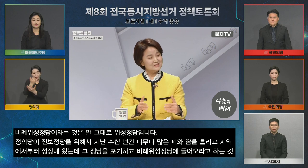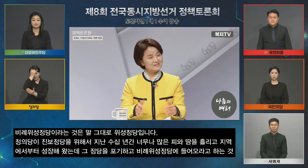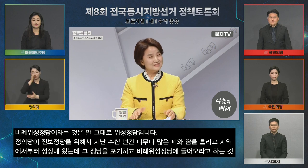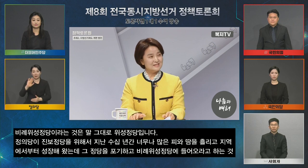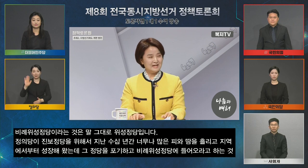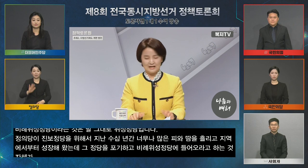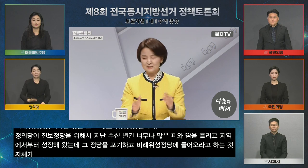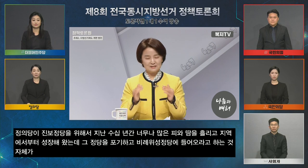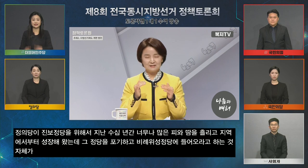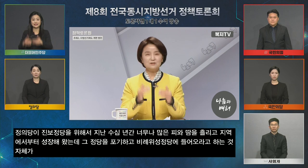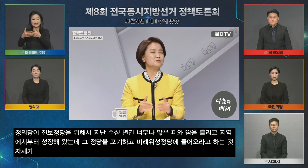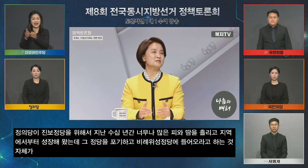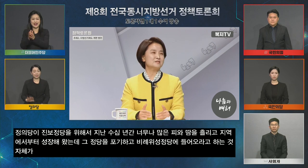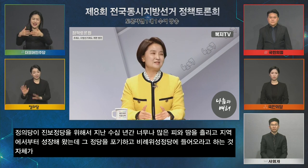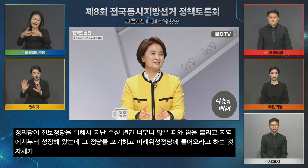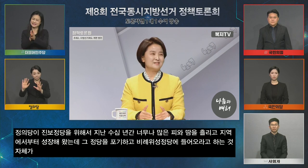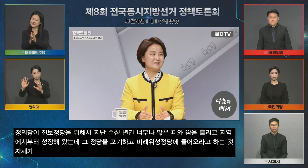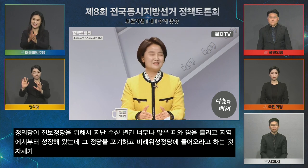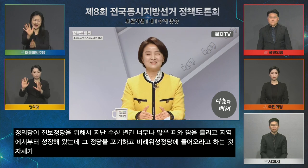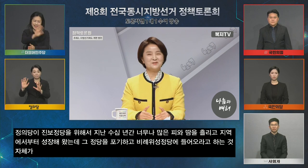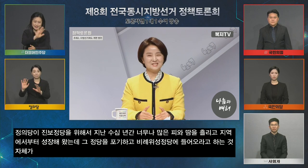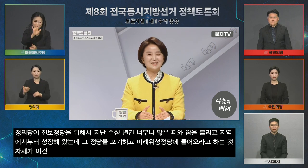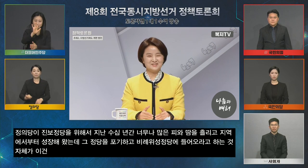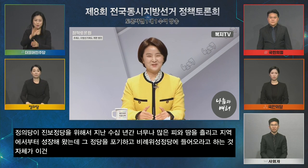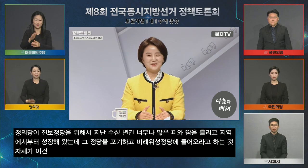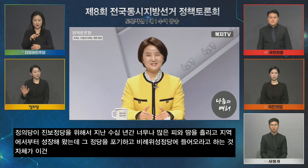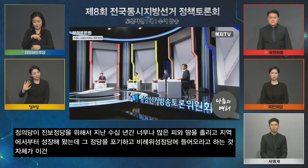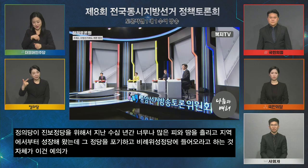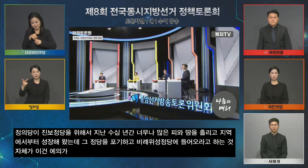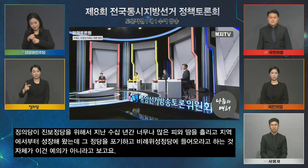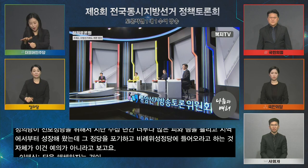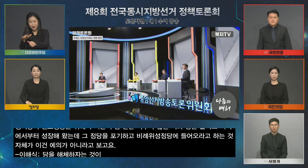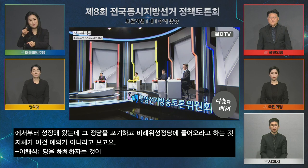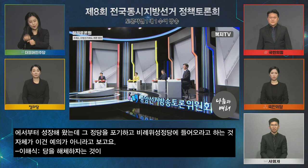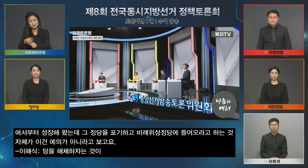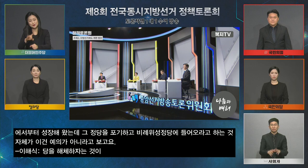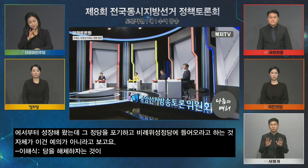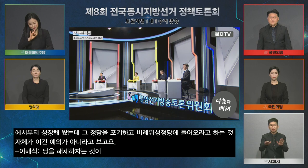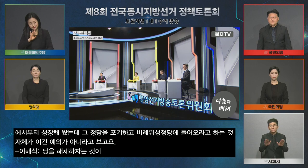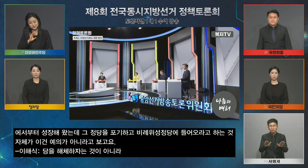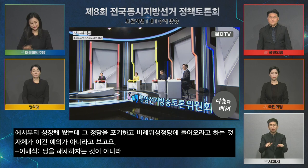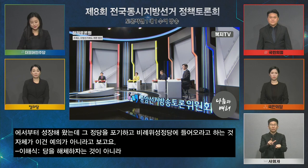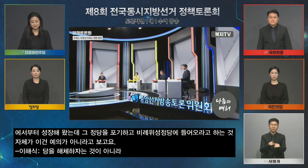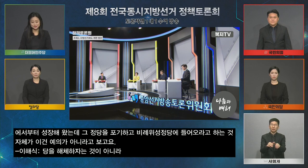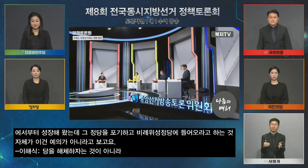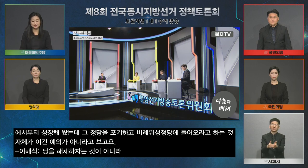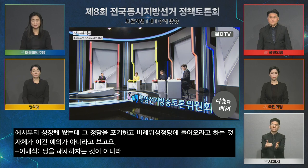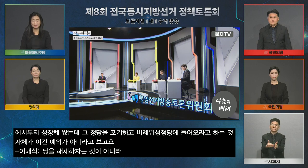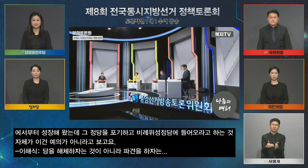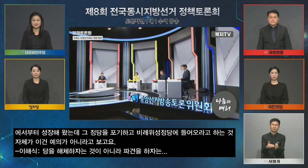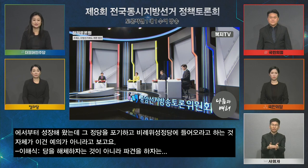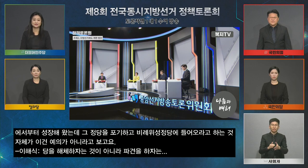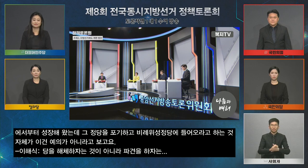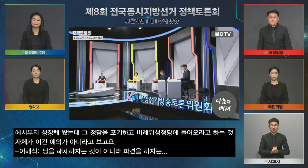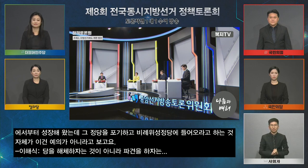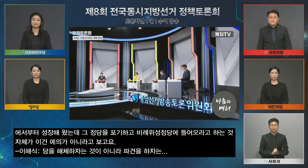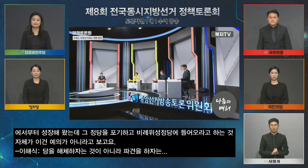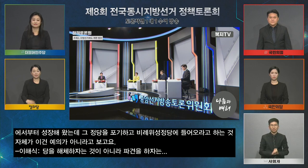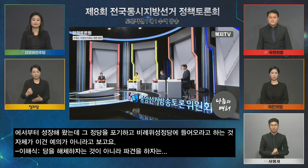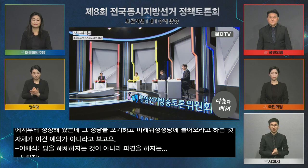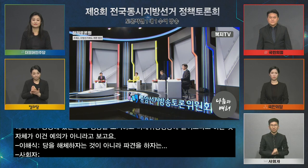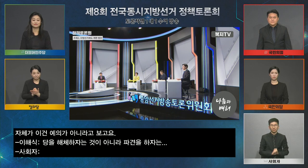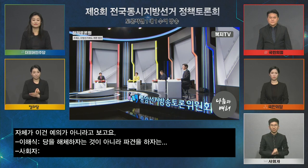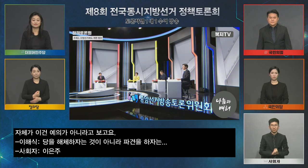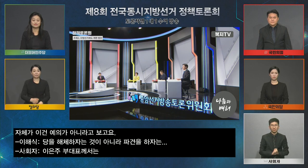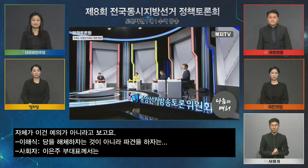해체하자는 것이 아니라 파견을 할 수는 있었죠. 이은주 부 대표께서는 시간을 모두 사용을 지금 하신 상황이고요.